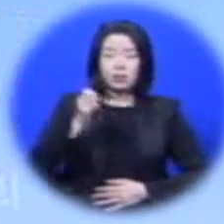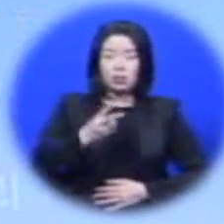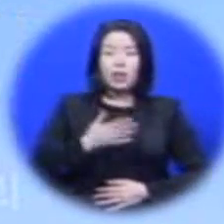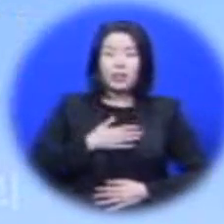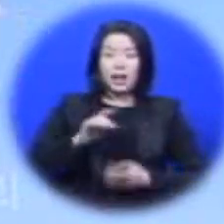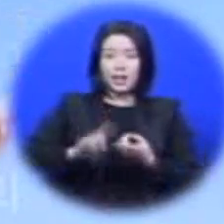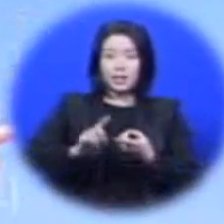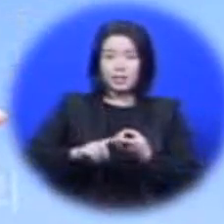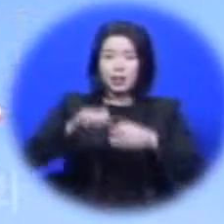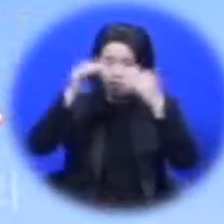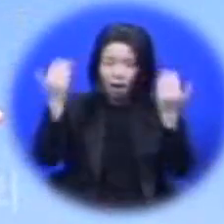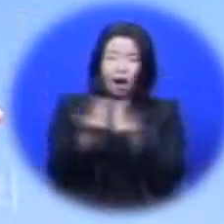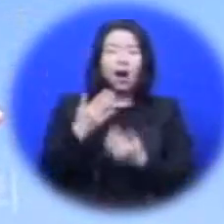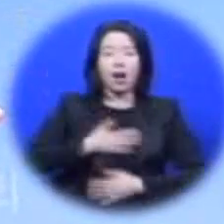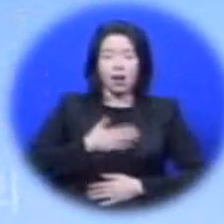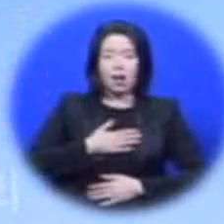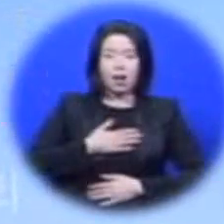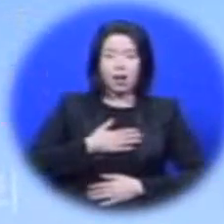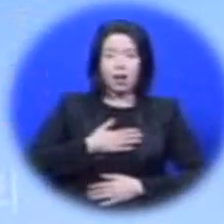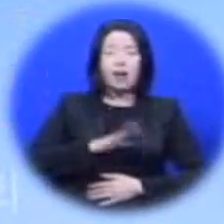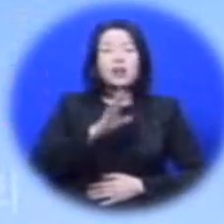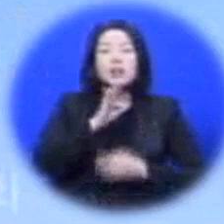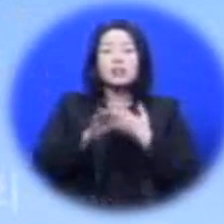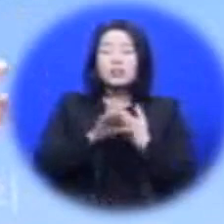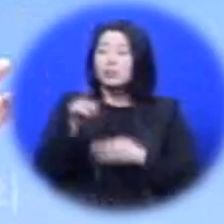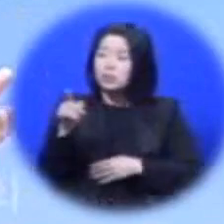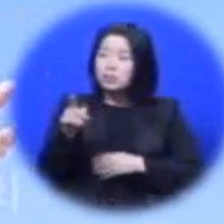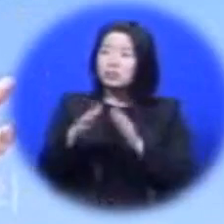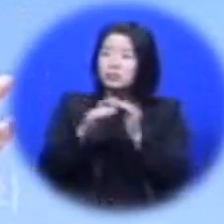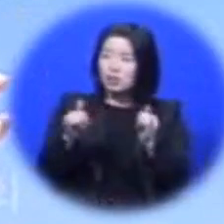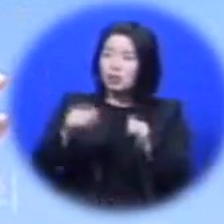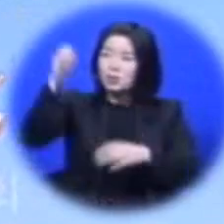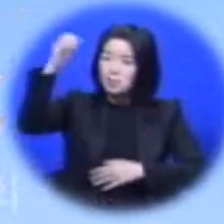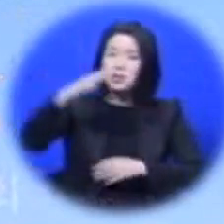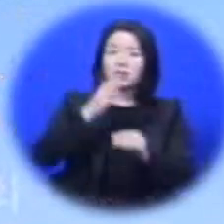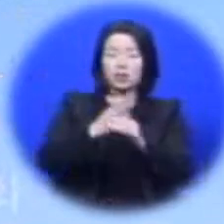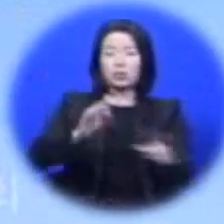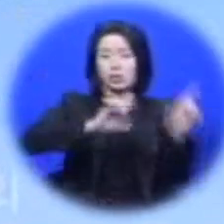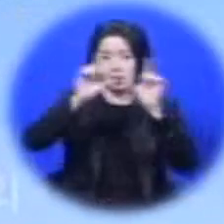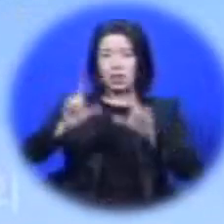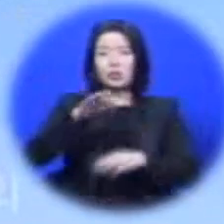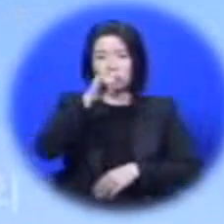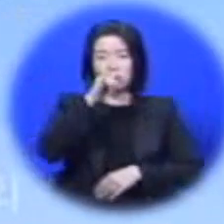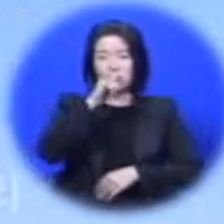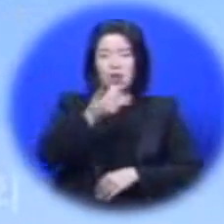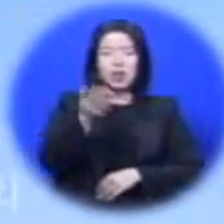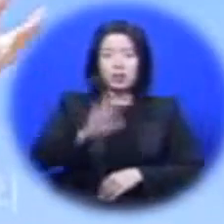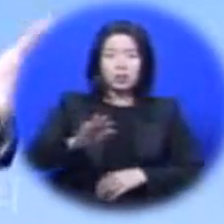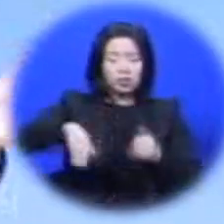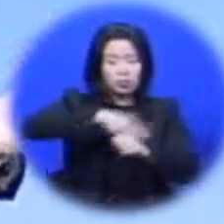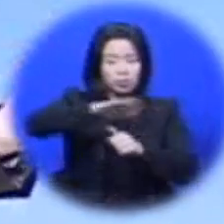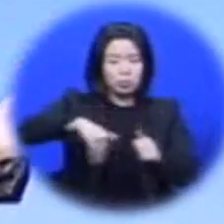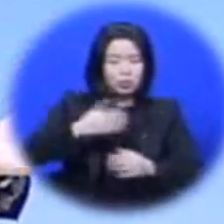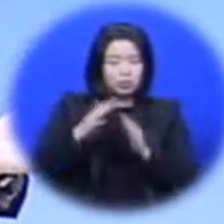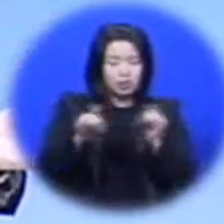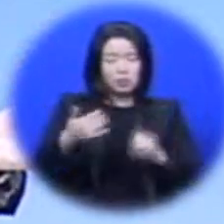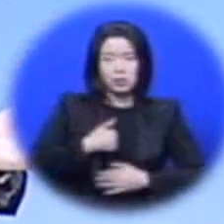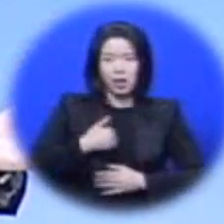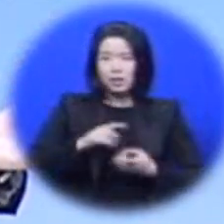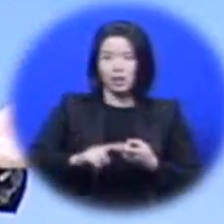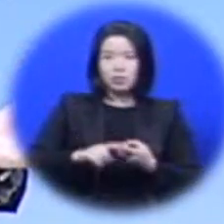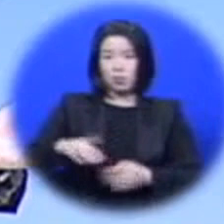나에 대해서 다 알아요. 그러면 그는 빛 가운데 지금 사는 겁니다. 근데 주변 사람이 나에 대해서